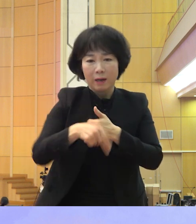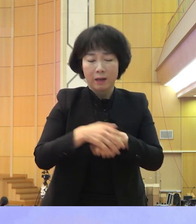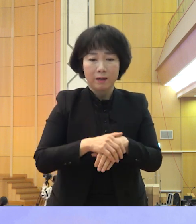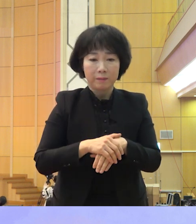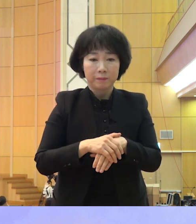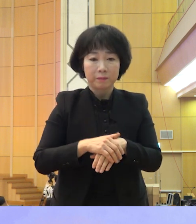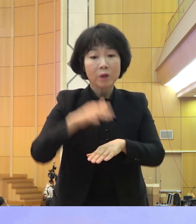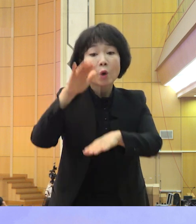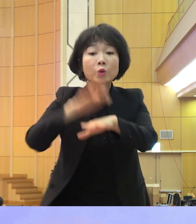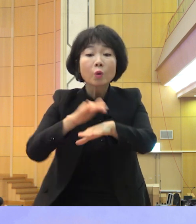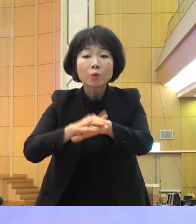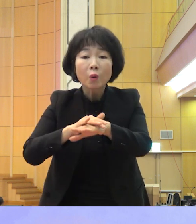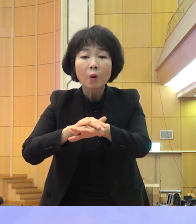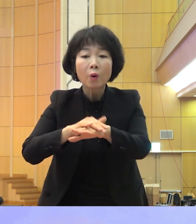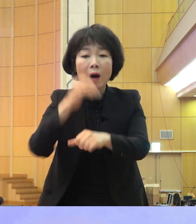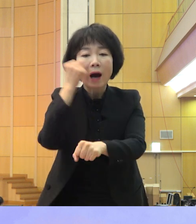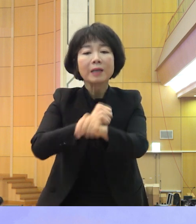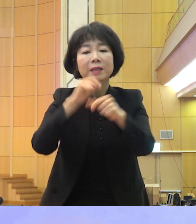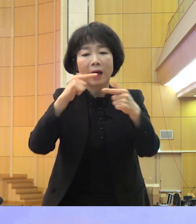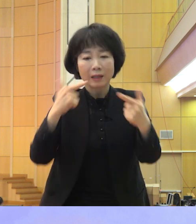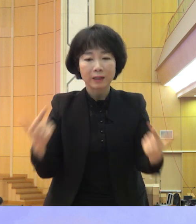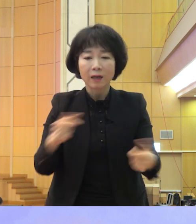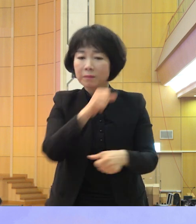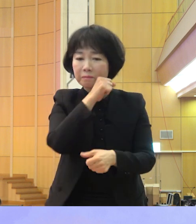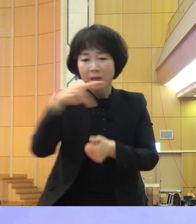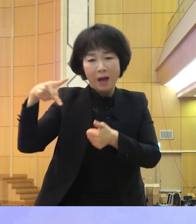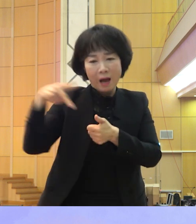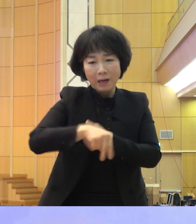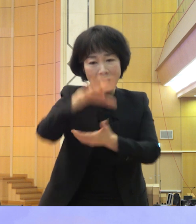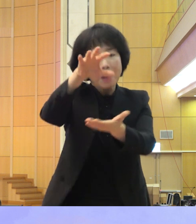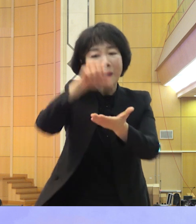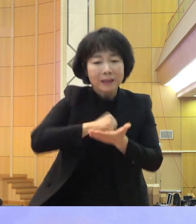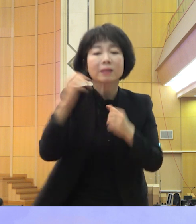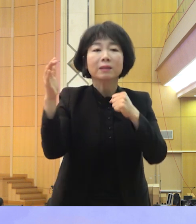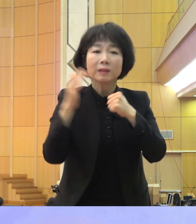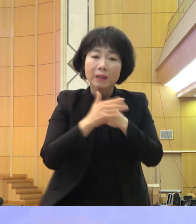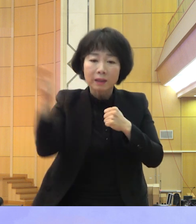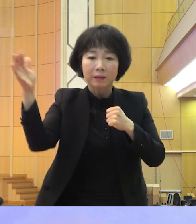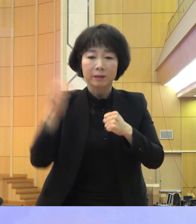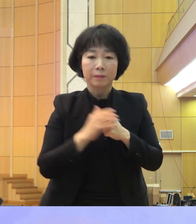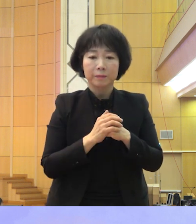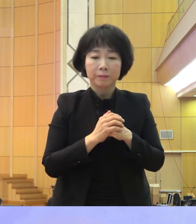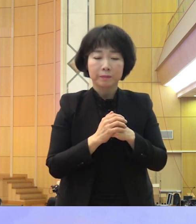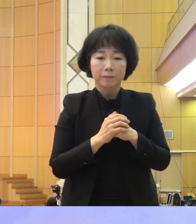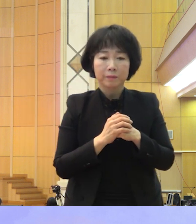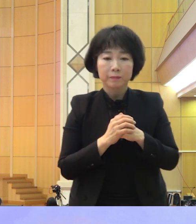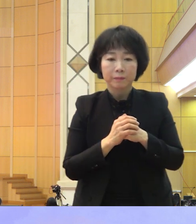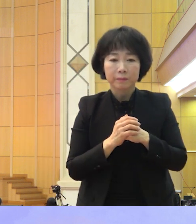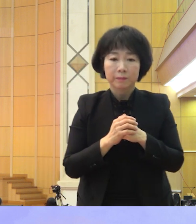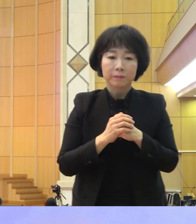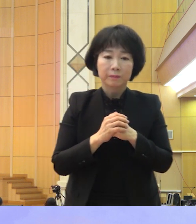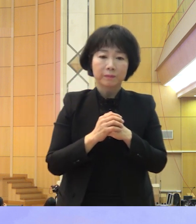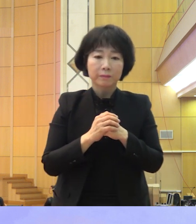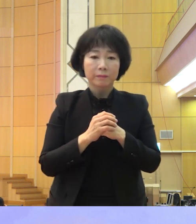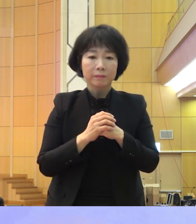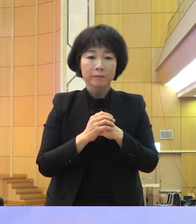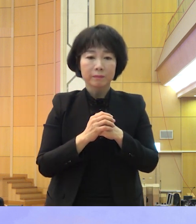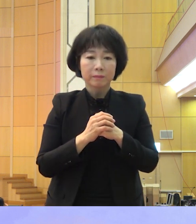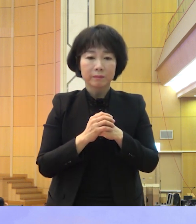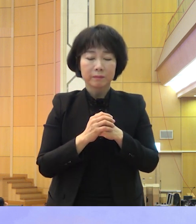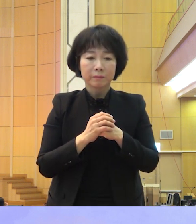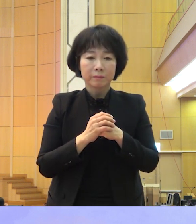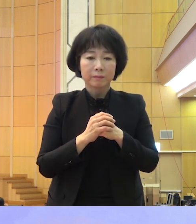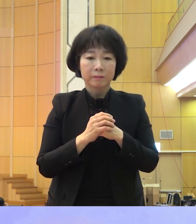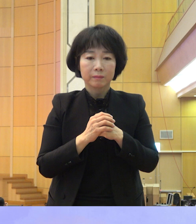거죠. 손으로 하지 아니한 할례를 받았으니, 지금까지 할례 받은 사람들은